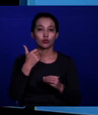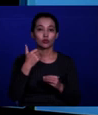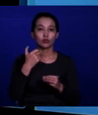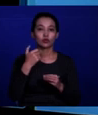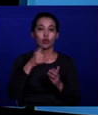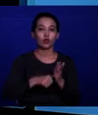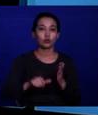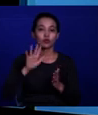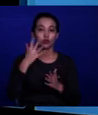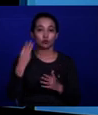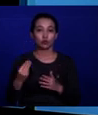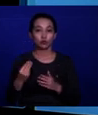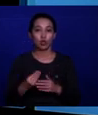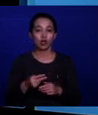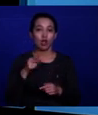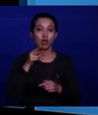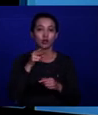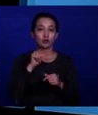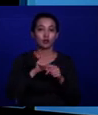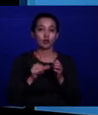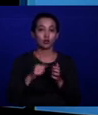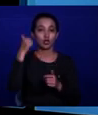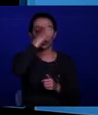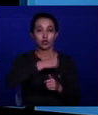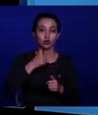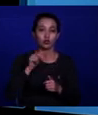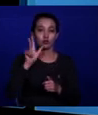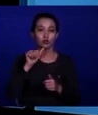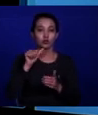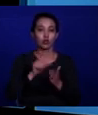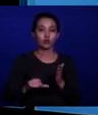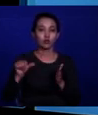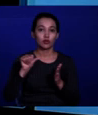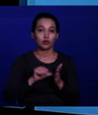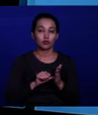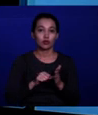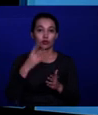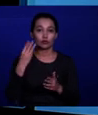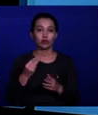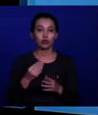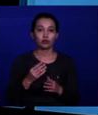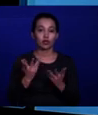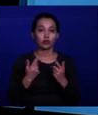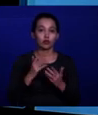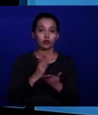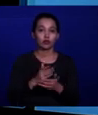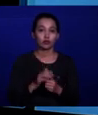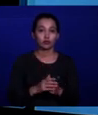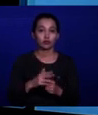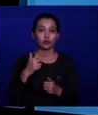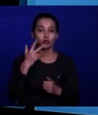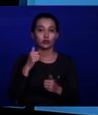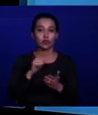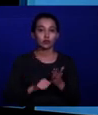sutkadan bo'lsa, 2016 yil 366 sutkadan iborat. 365